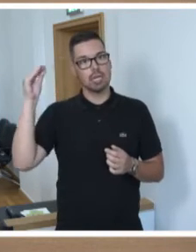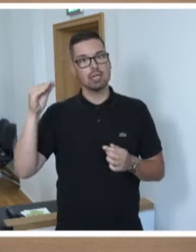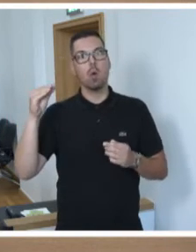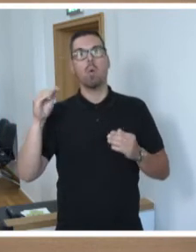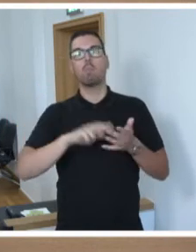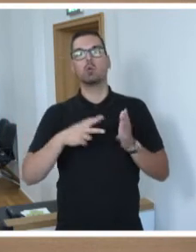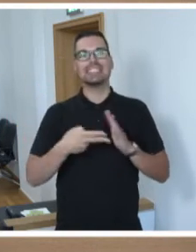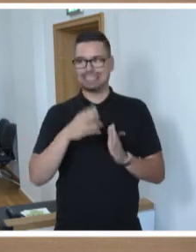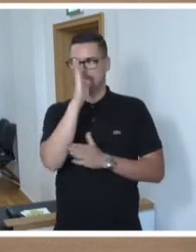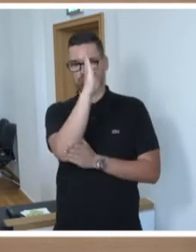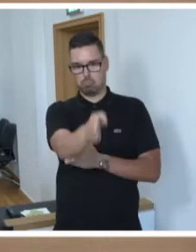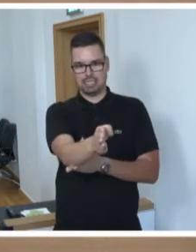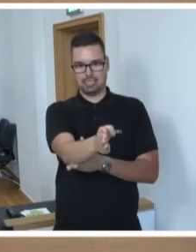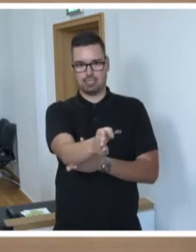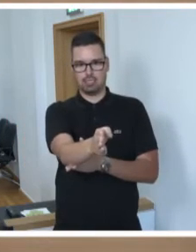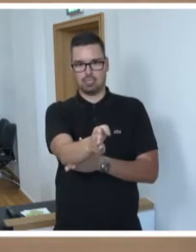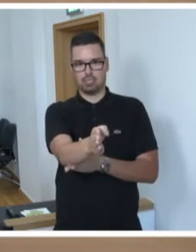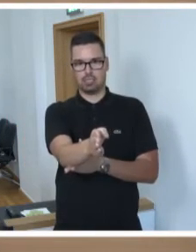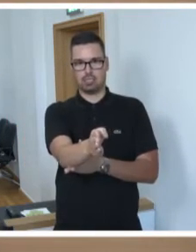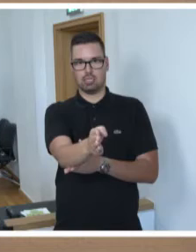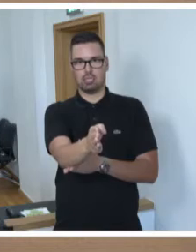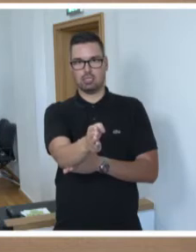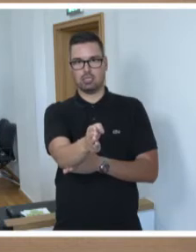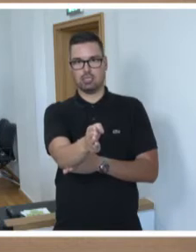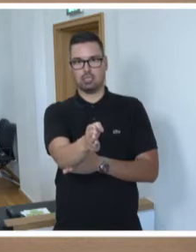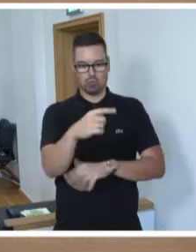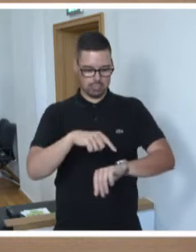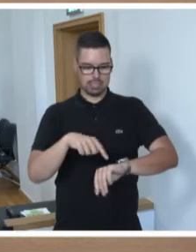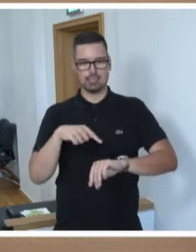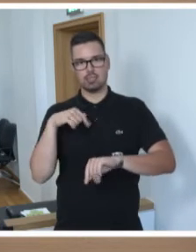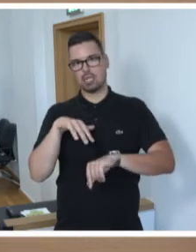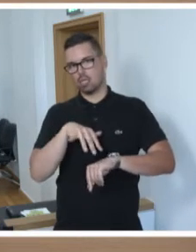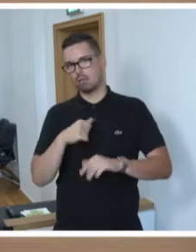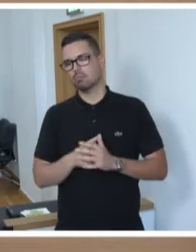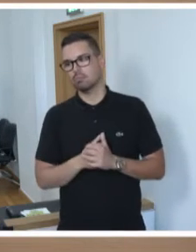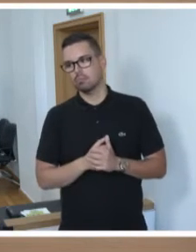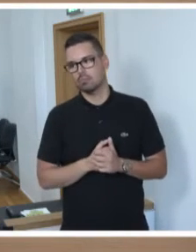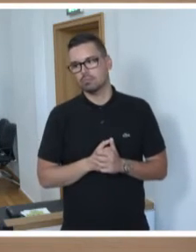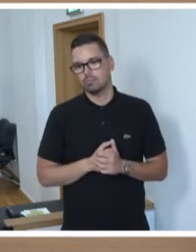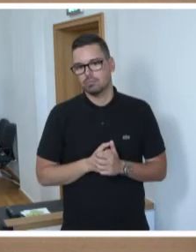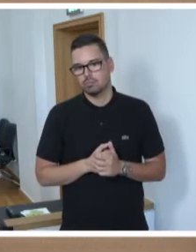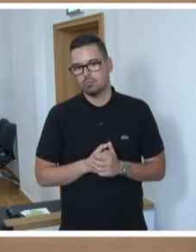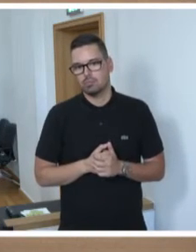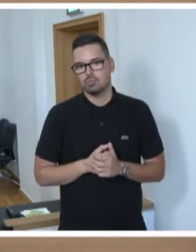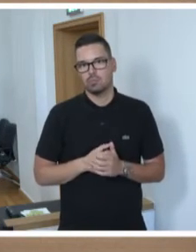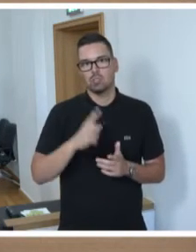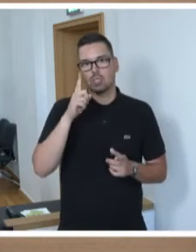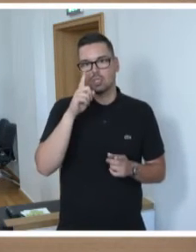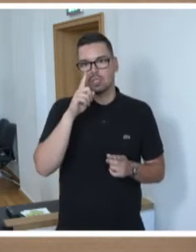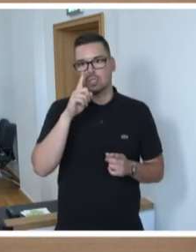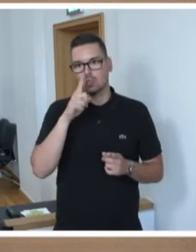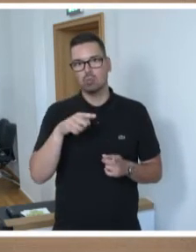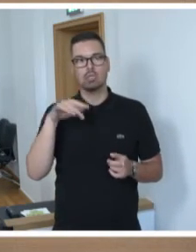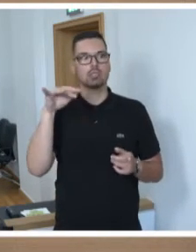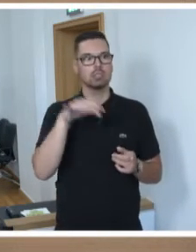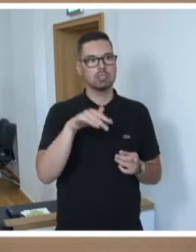auf der einen Seite, weil jetzt noch eine Minute Redezeit bleibt, es geht nicht darum, irgendeinen Dunst zu atmen, es gäbe keinen